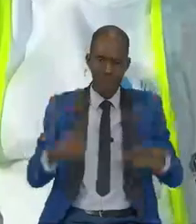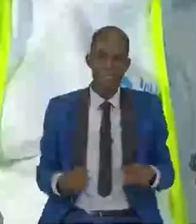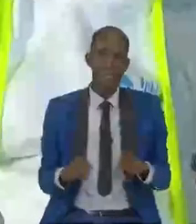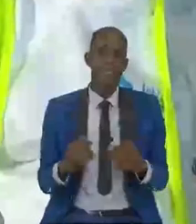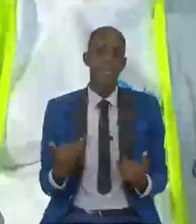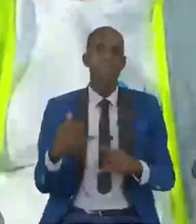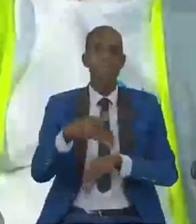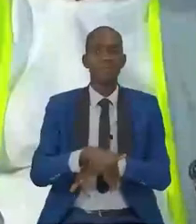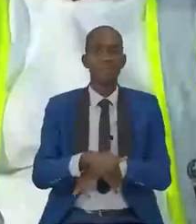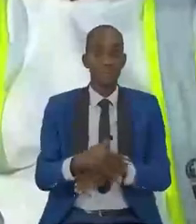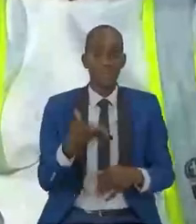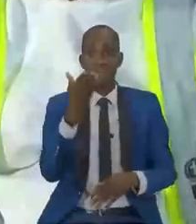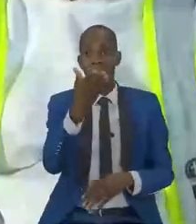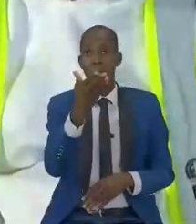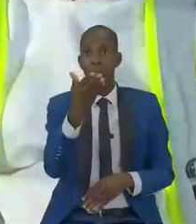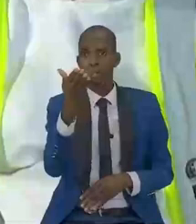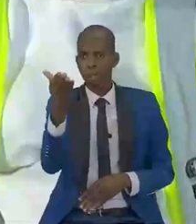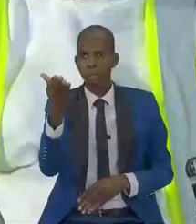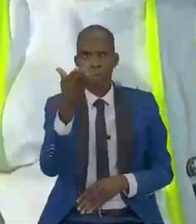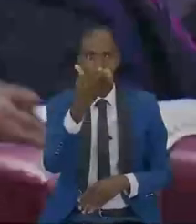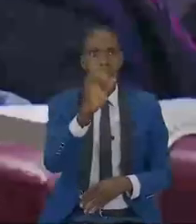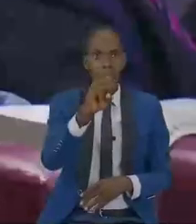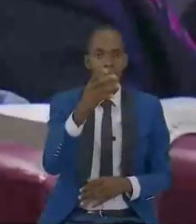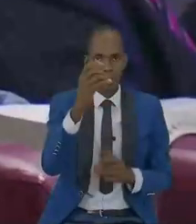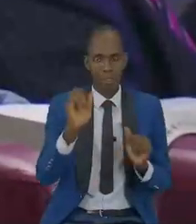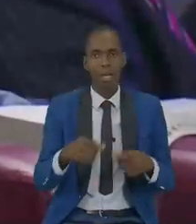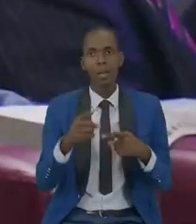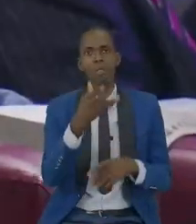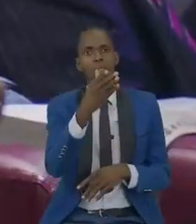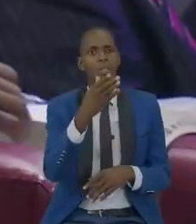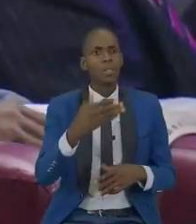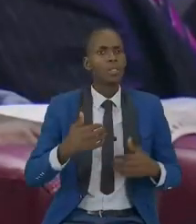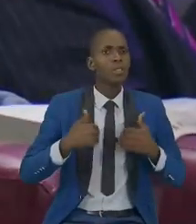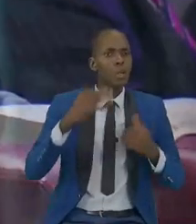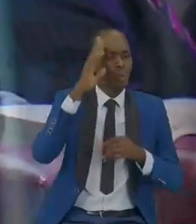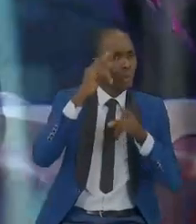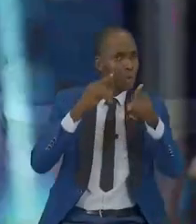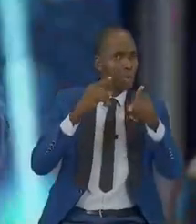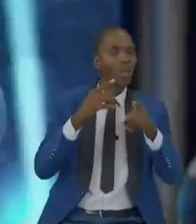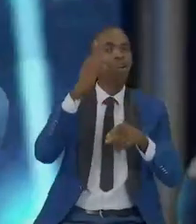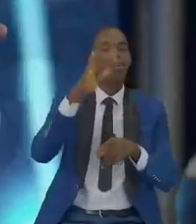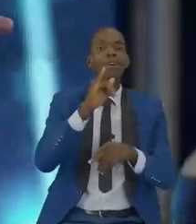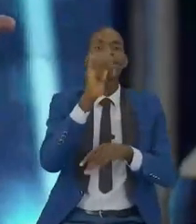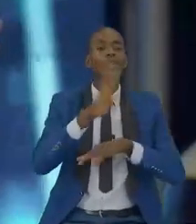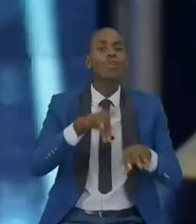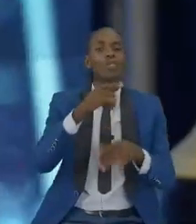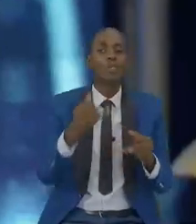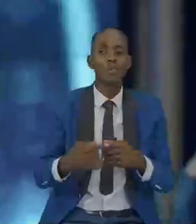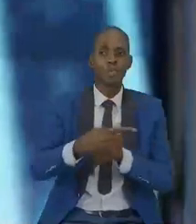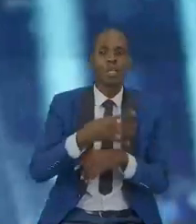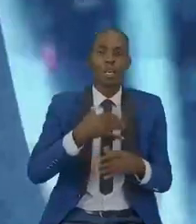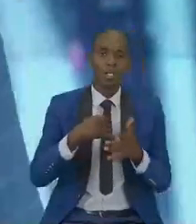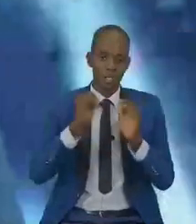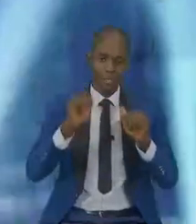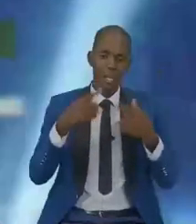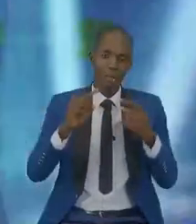au ciel. Cela peut se passer ce soir. Là-bas, cela peut t'arriver maintenant. Le jeune homme là-bas,